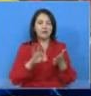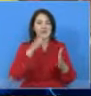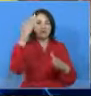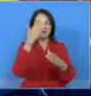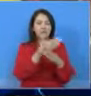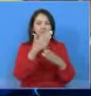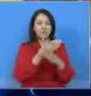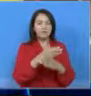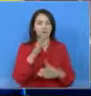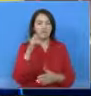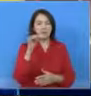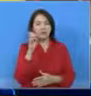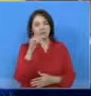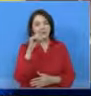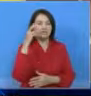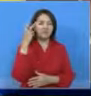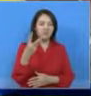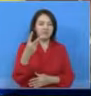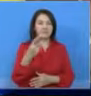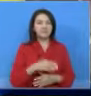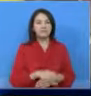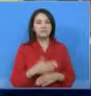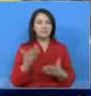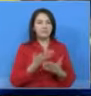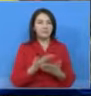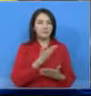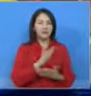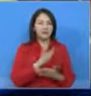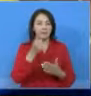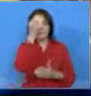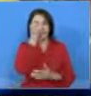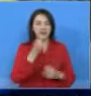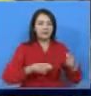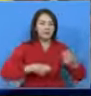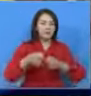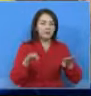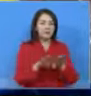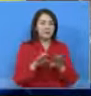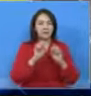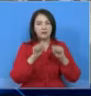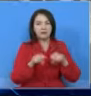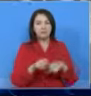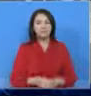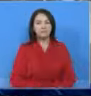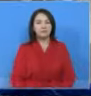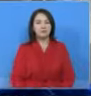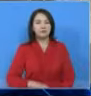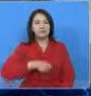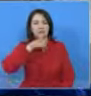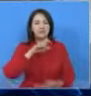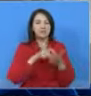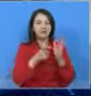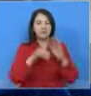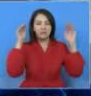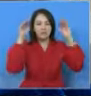скорой медицинской помощи, находящейся в микрорайоне Батыс-2. Хотелось бы поблагодарить организаторов за такую возможность. Старшеклассники и